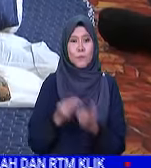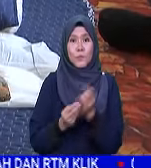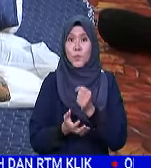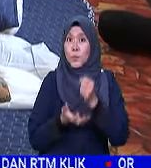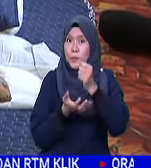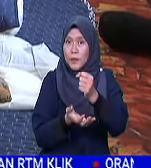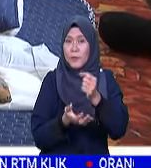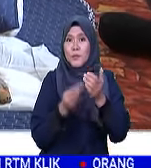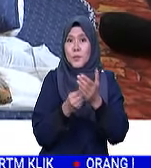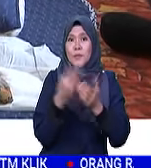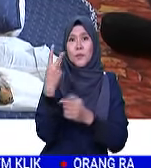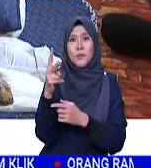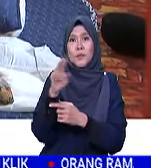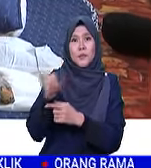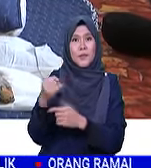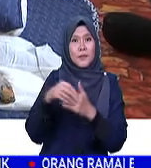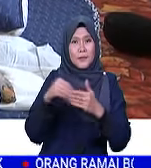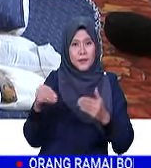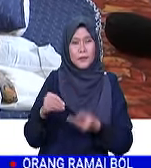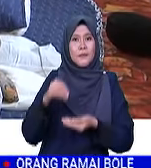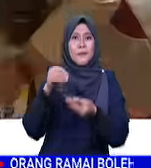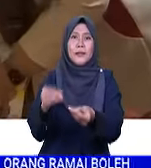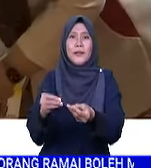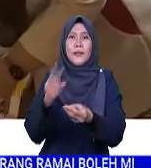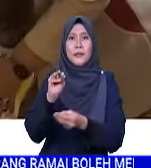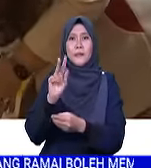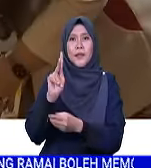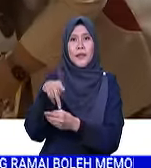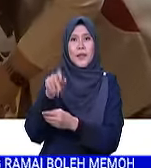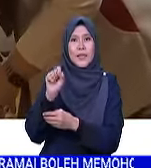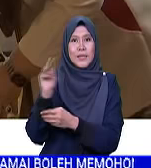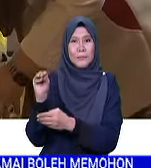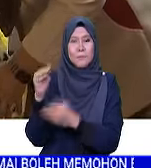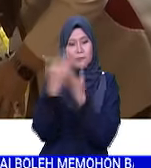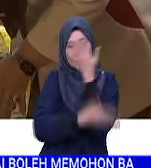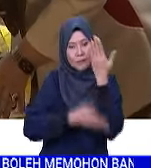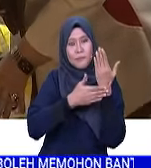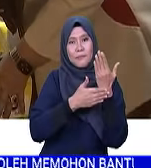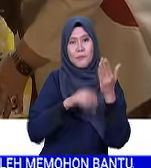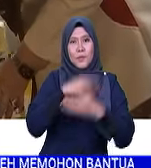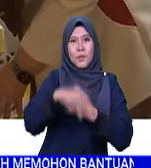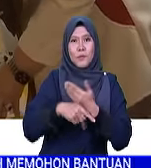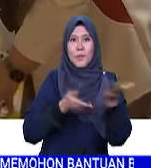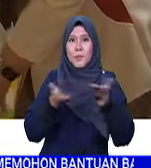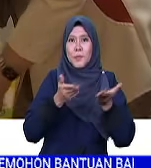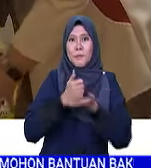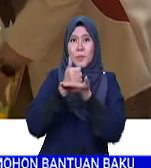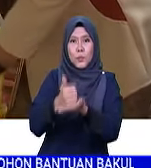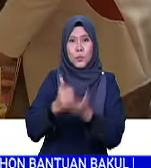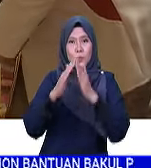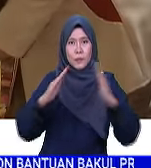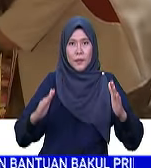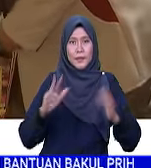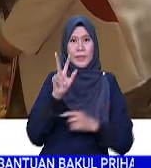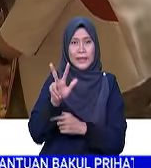Peruntukan sebahagian daripada lebih RM12 juta yang disalurkan kepada MPKSM seluruh negara bagi program Hikmat Bantu di Rumah